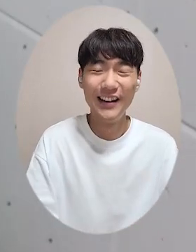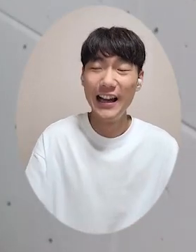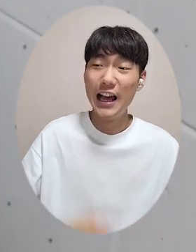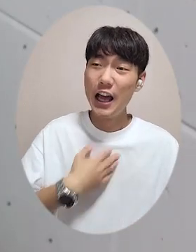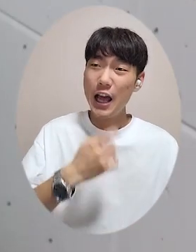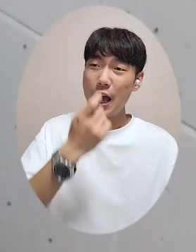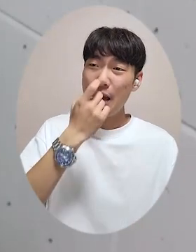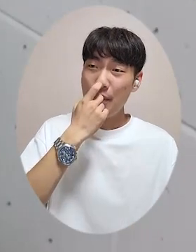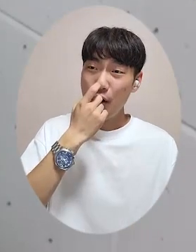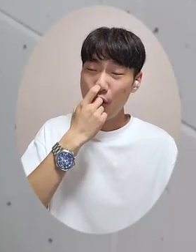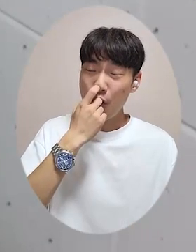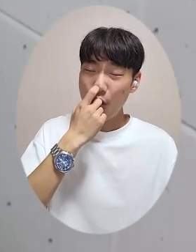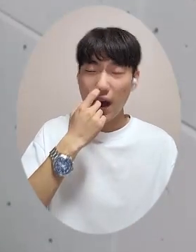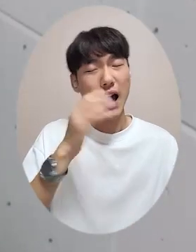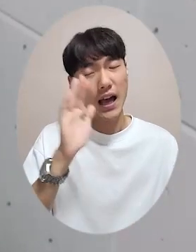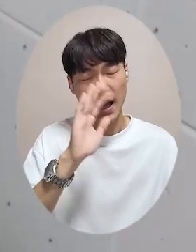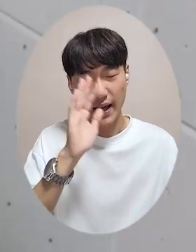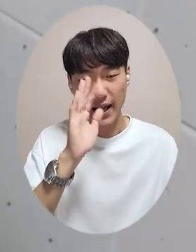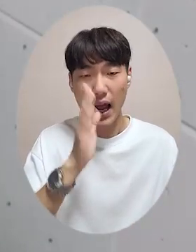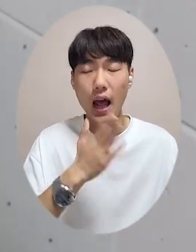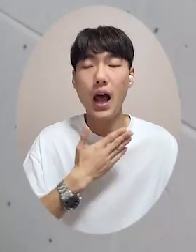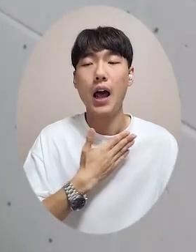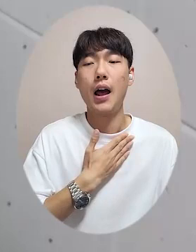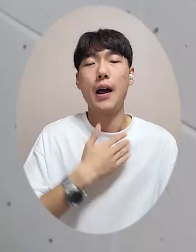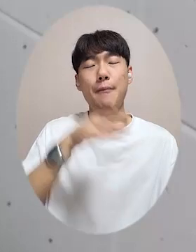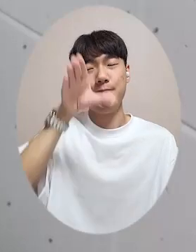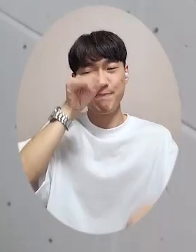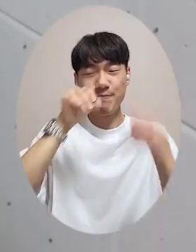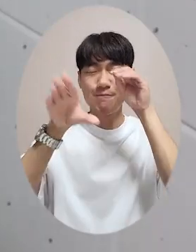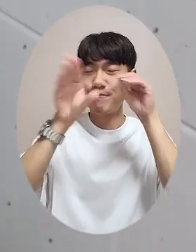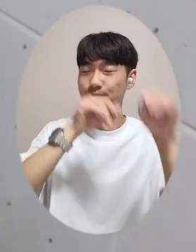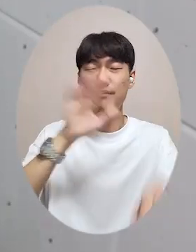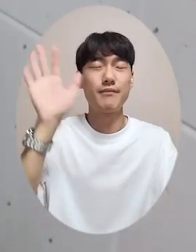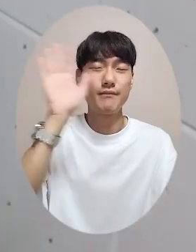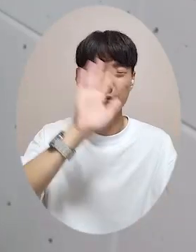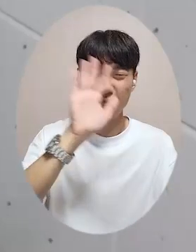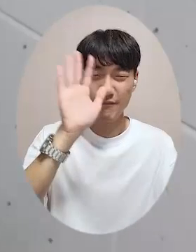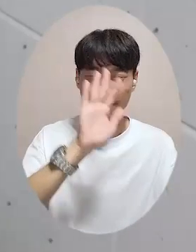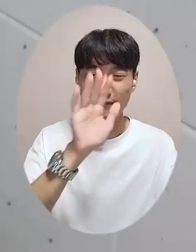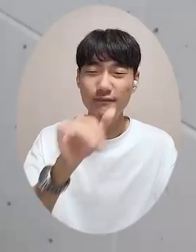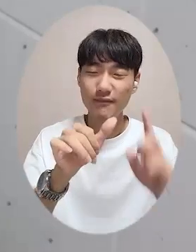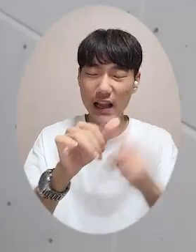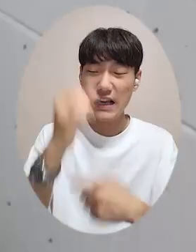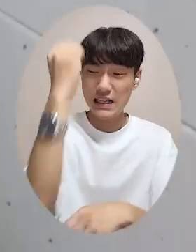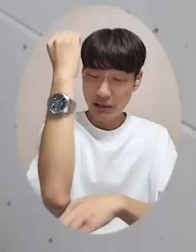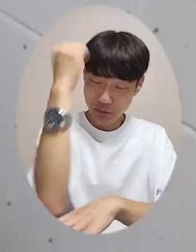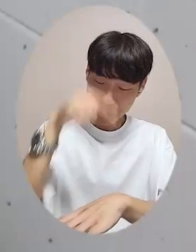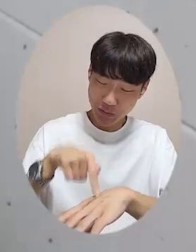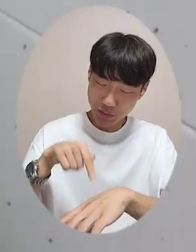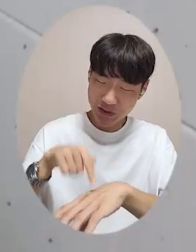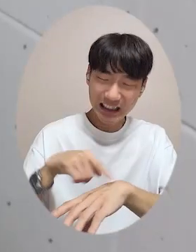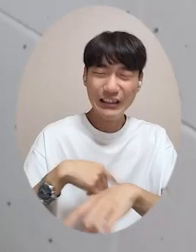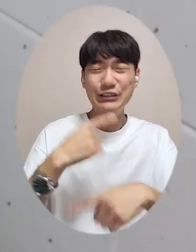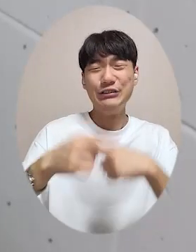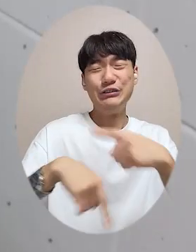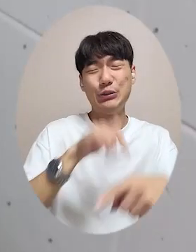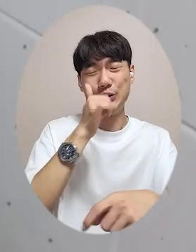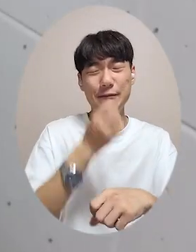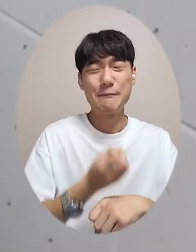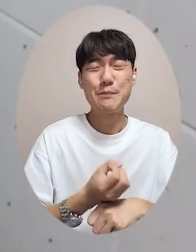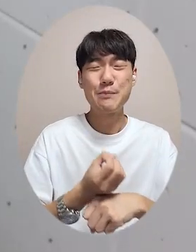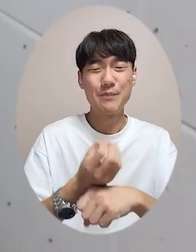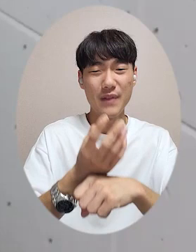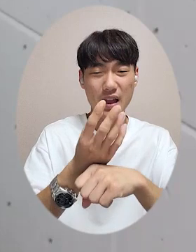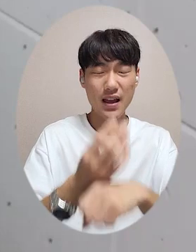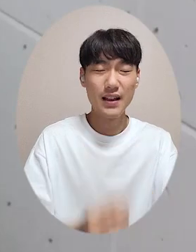그렇게 배우질 않아서 그래서 배우지 않았으니까 그냥 기초적인 단어로 통역을 했었는데요.